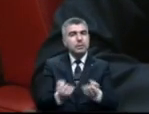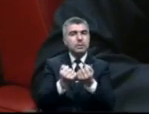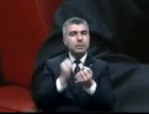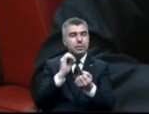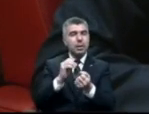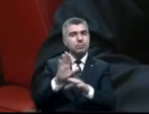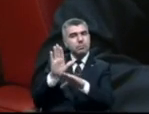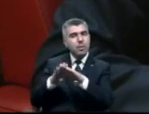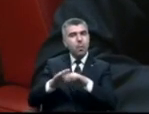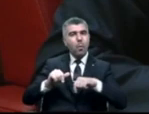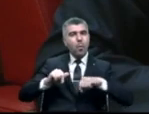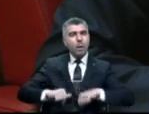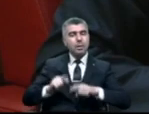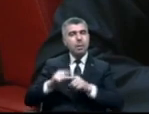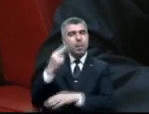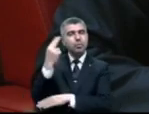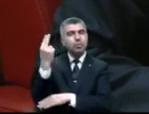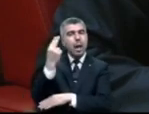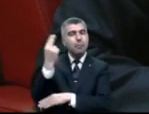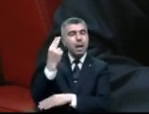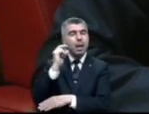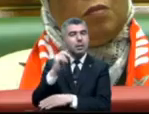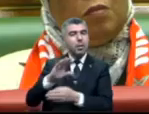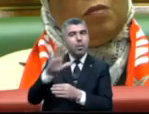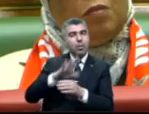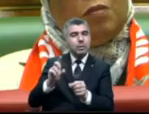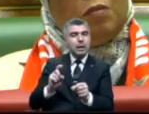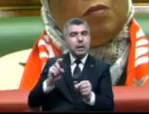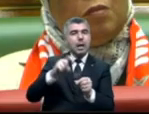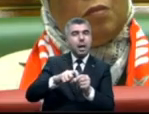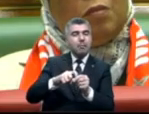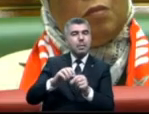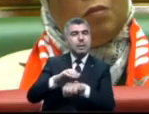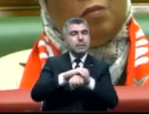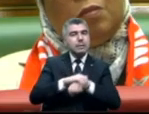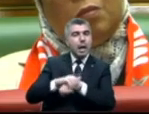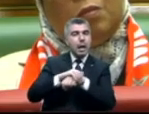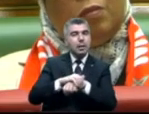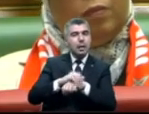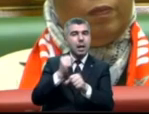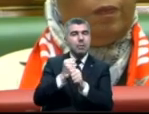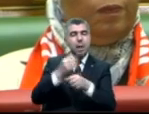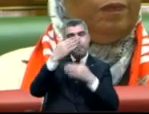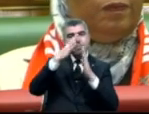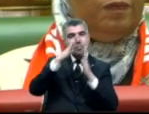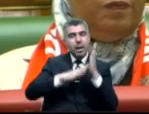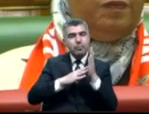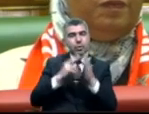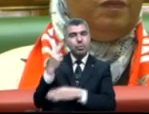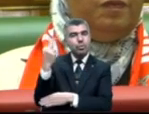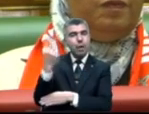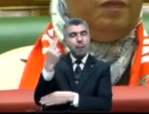إلى مزيد من التجاوب مع الجامعات الوطنية المنضوية تحت لواء نقابتنا اتحاد العام للشغالين بالمغرب، وخاصة الجامعة